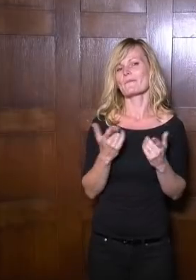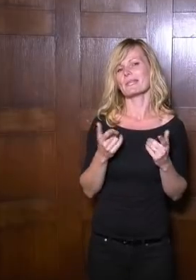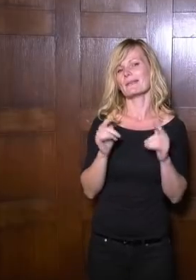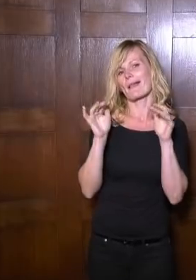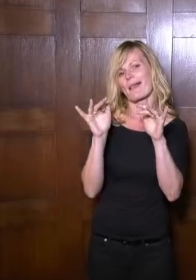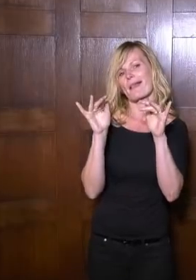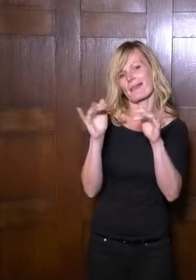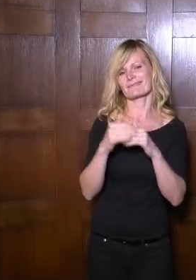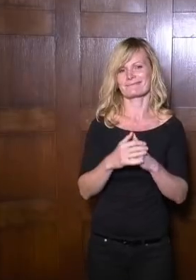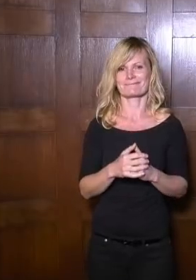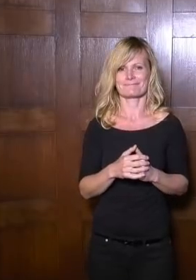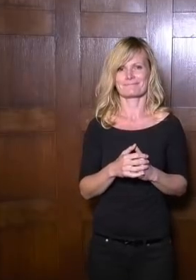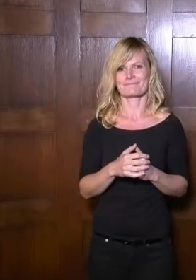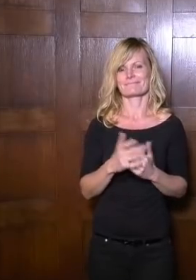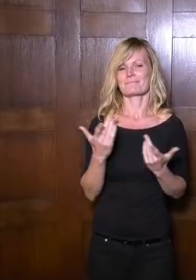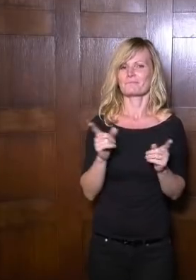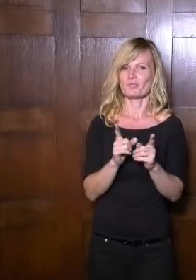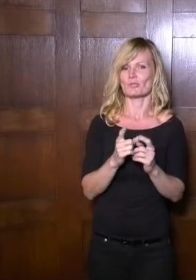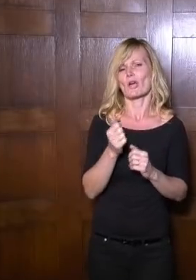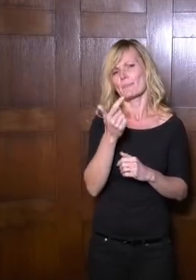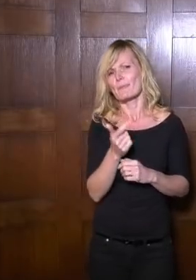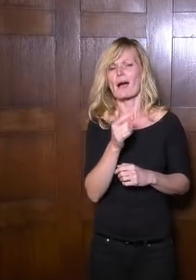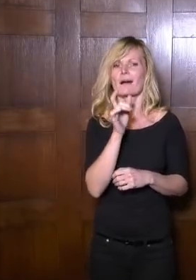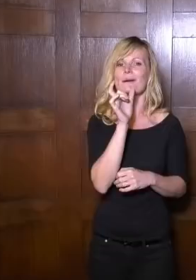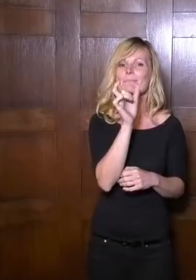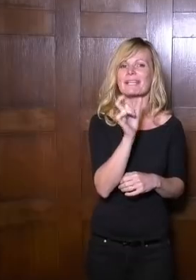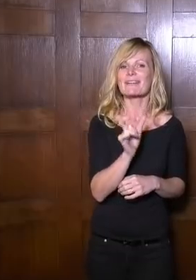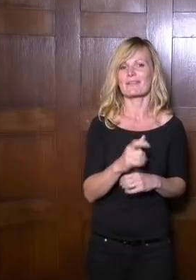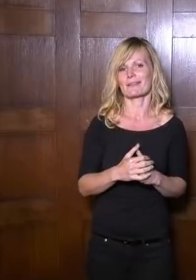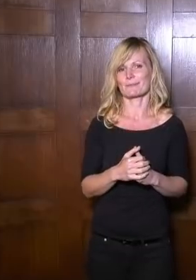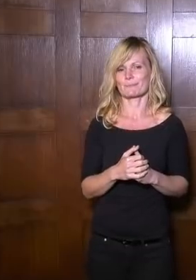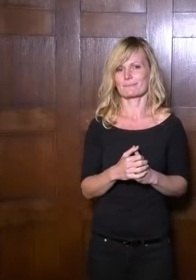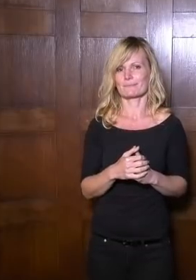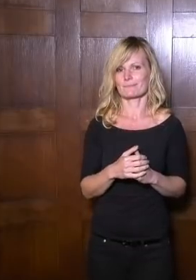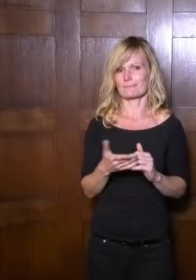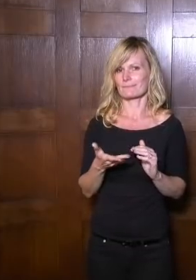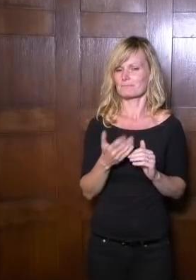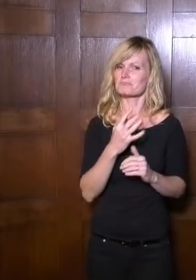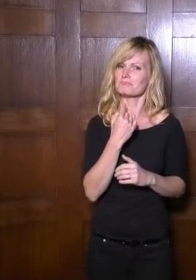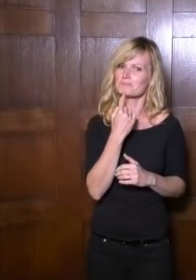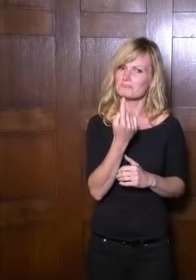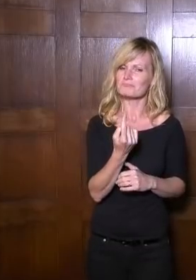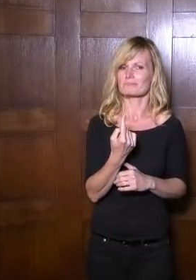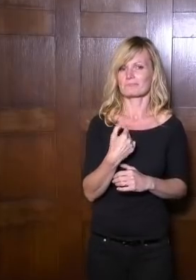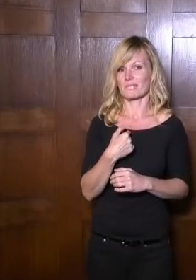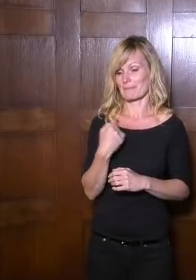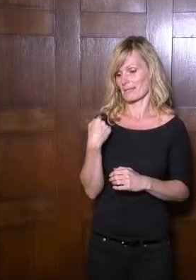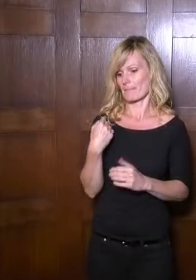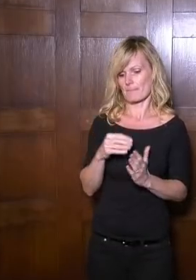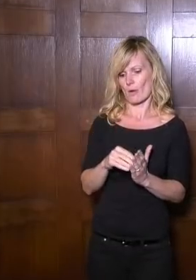ein paar Begriffe schlicht vortragen, die ich jetzt mir aufgeschrieben